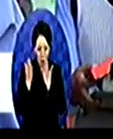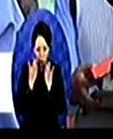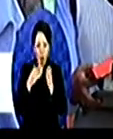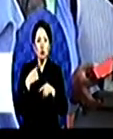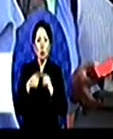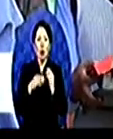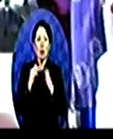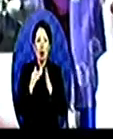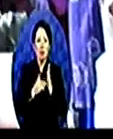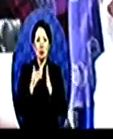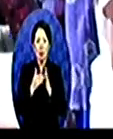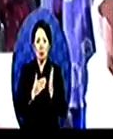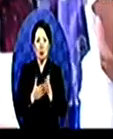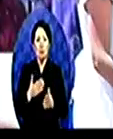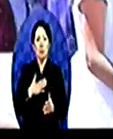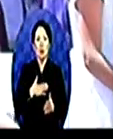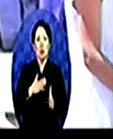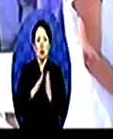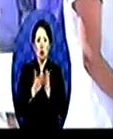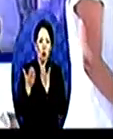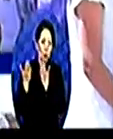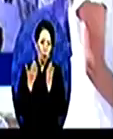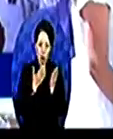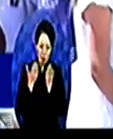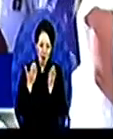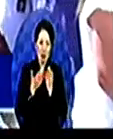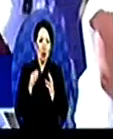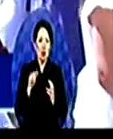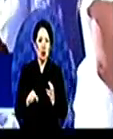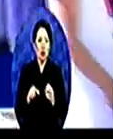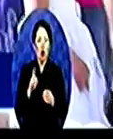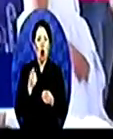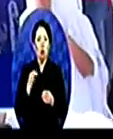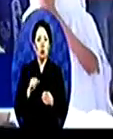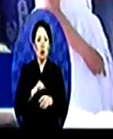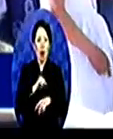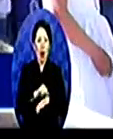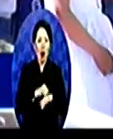байлаа. Би одоо нам уншиж ингэж энэ Хөвсгөл аймгийн тухай